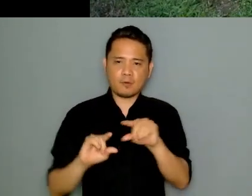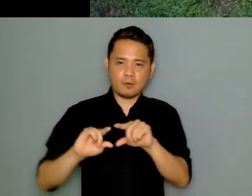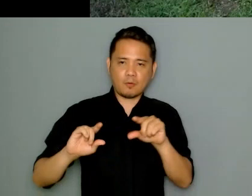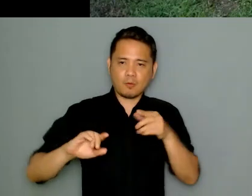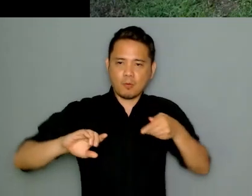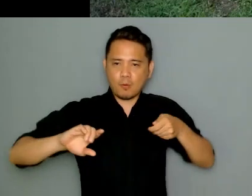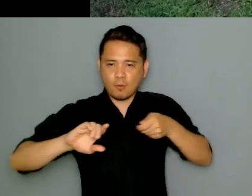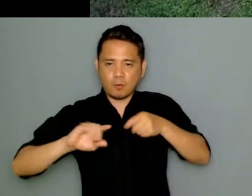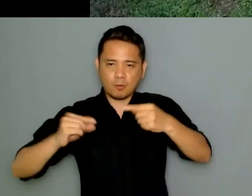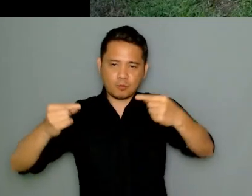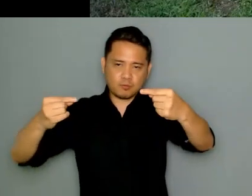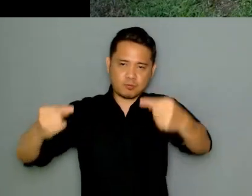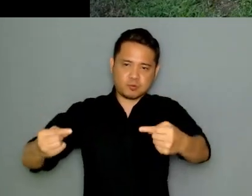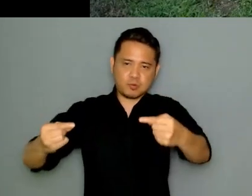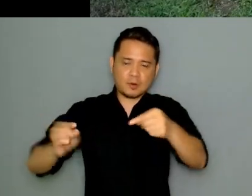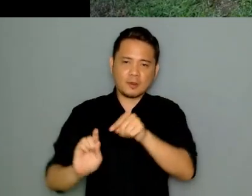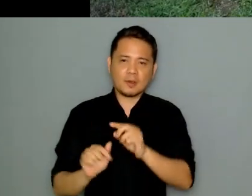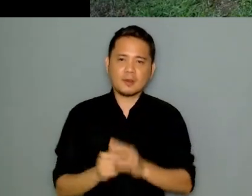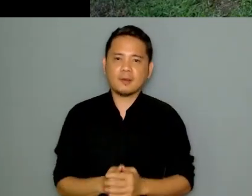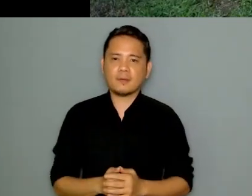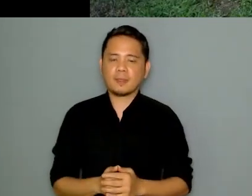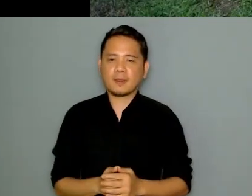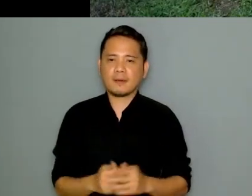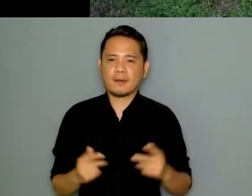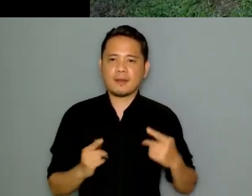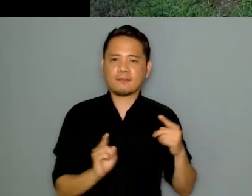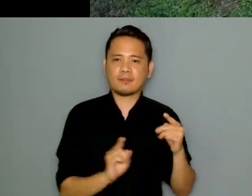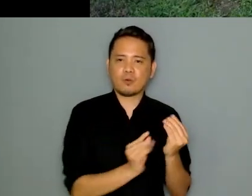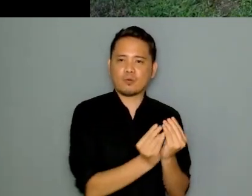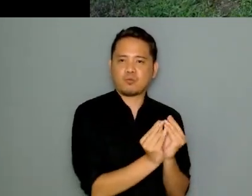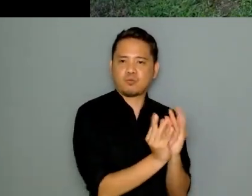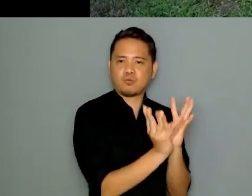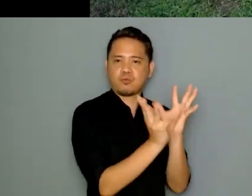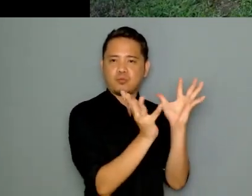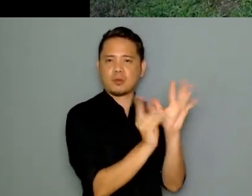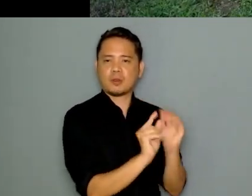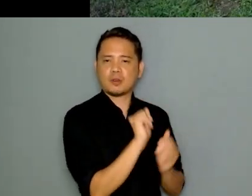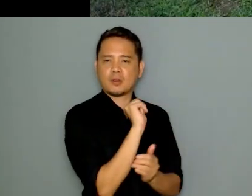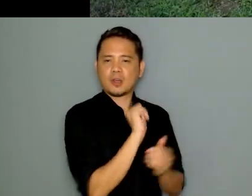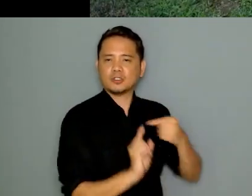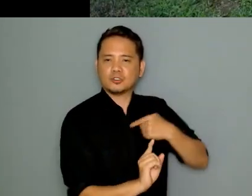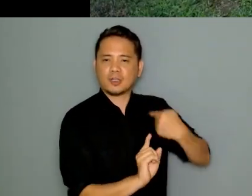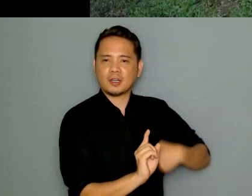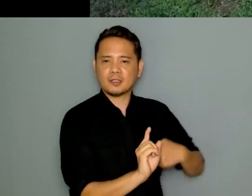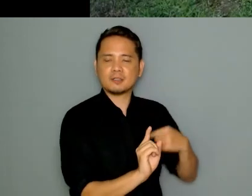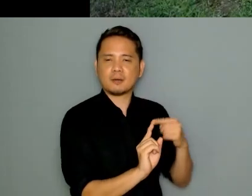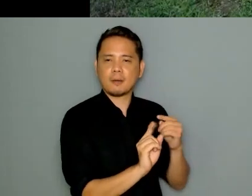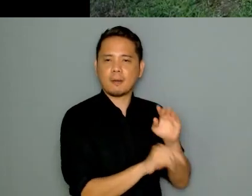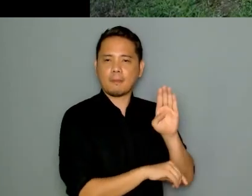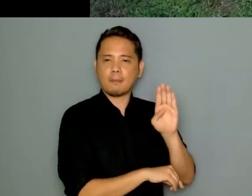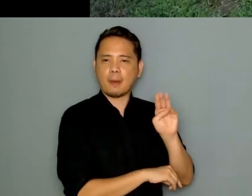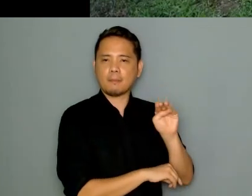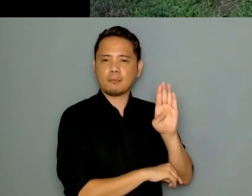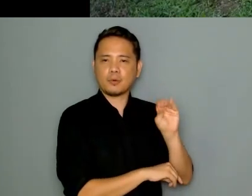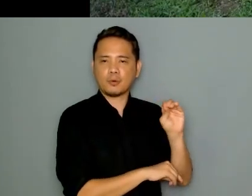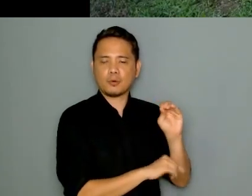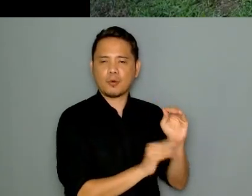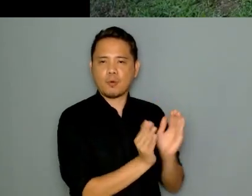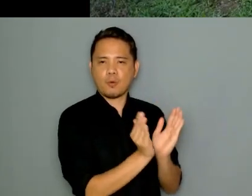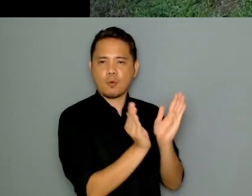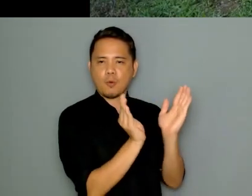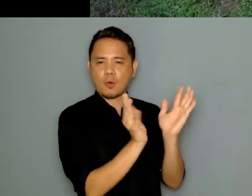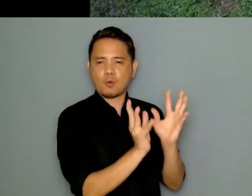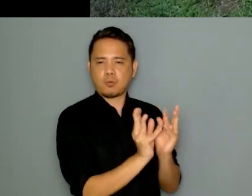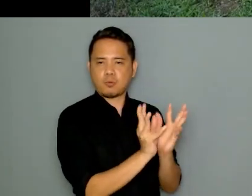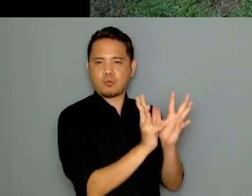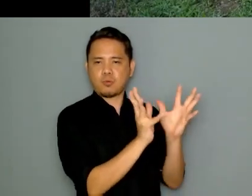yung Chinese bamboo ko na yun, ay napakadami na nang napaggamitan ko sa kanya sa uri ng lutuin, kahit na mga gamitin dito